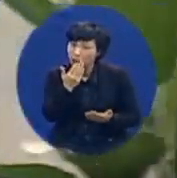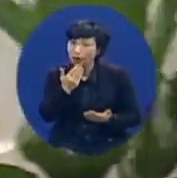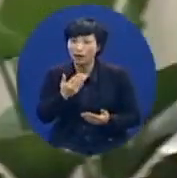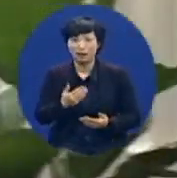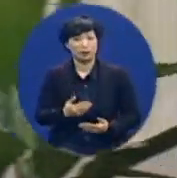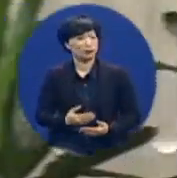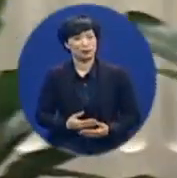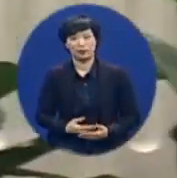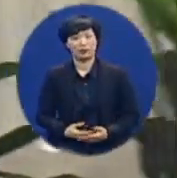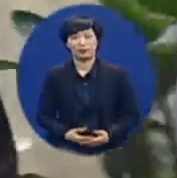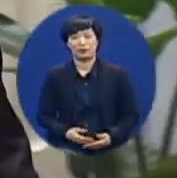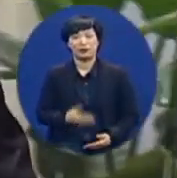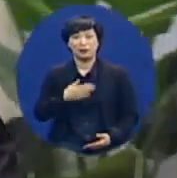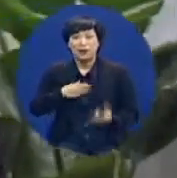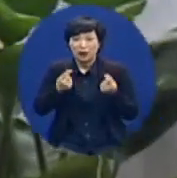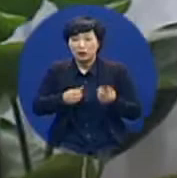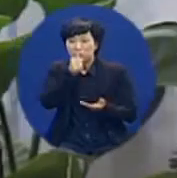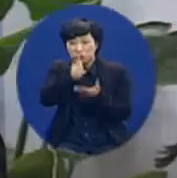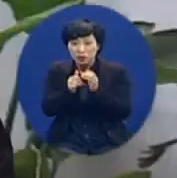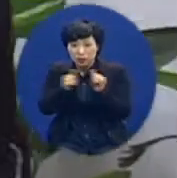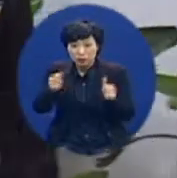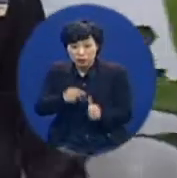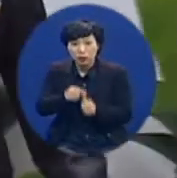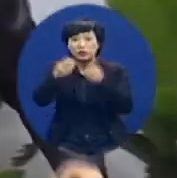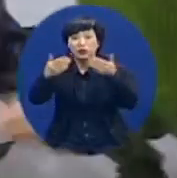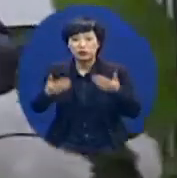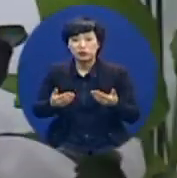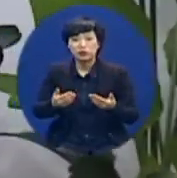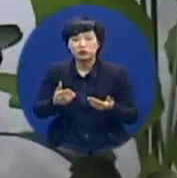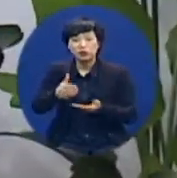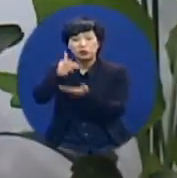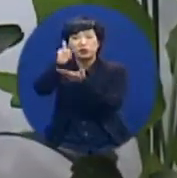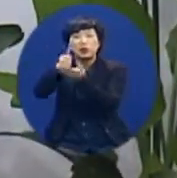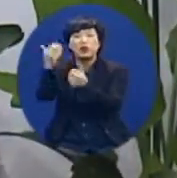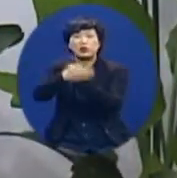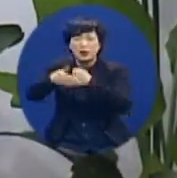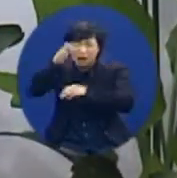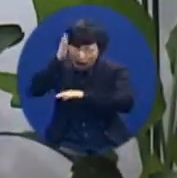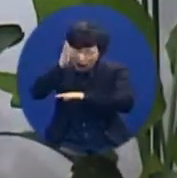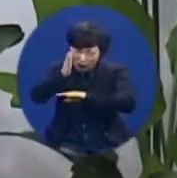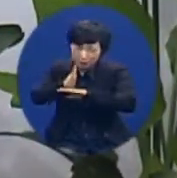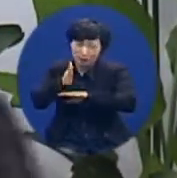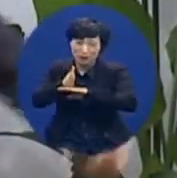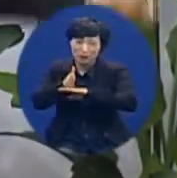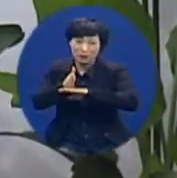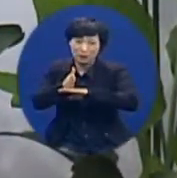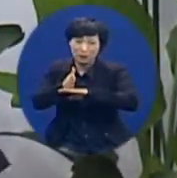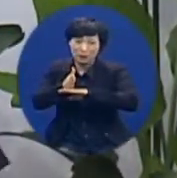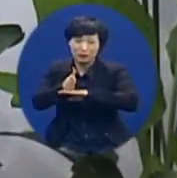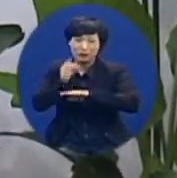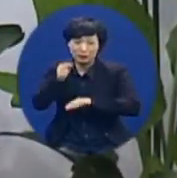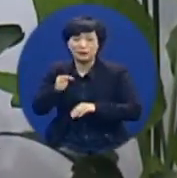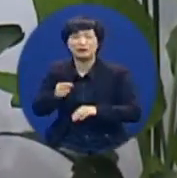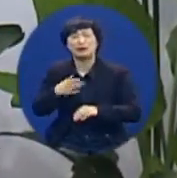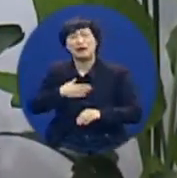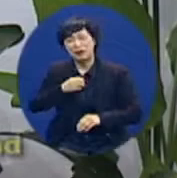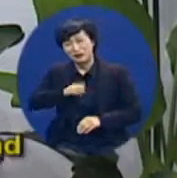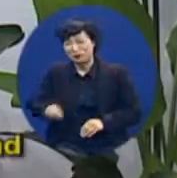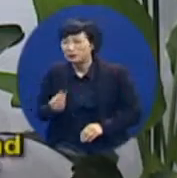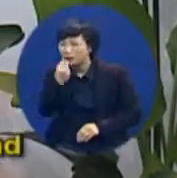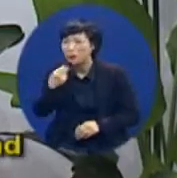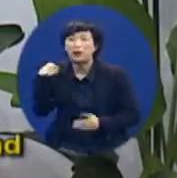있냐 나 같은 죄인 살리신 아멘 주은의 고마워 아멘이었던